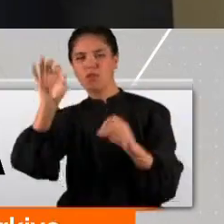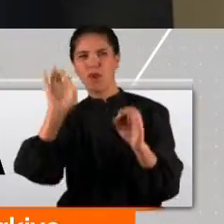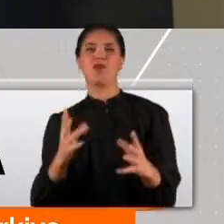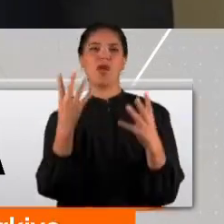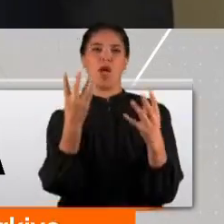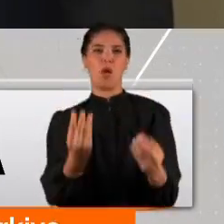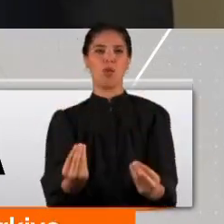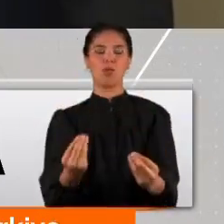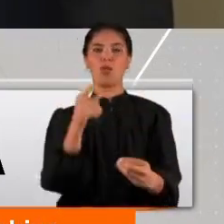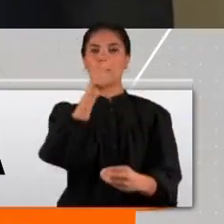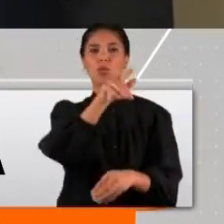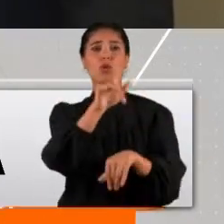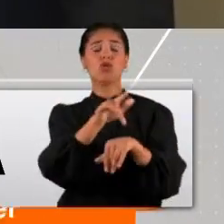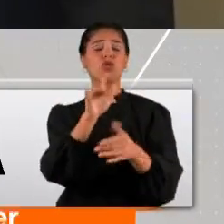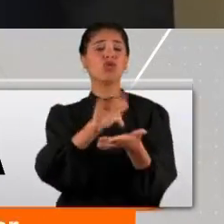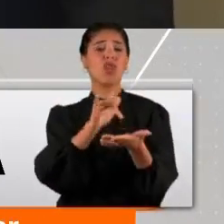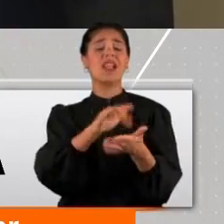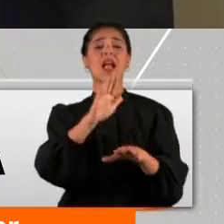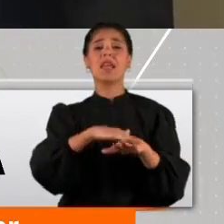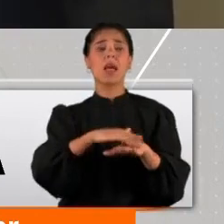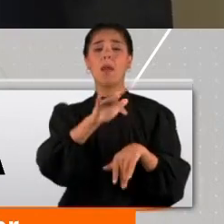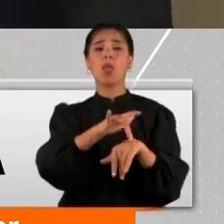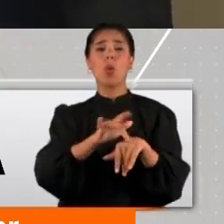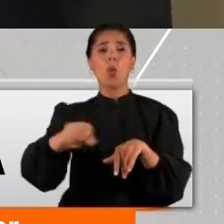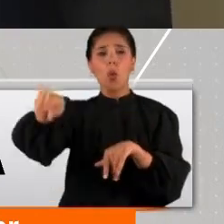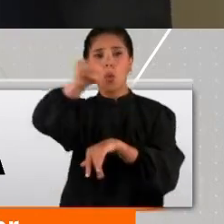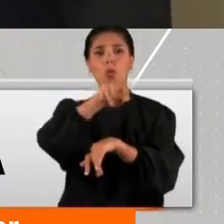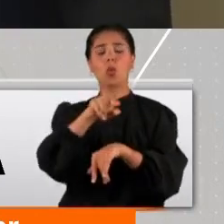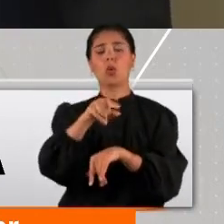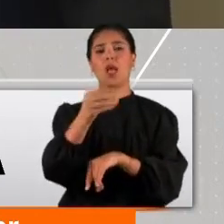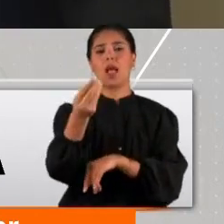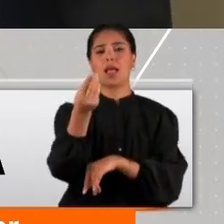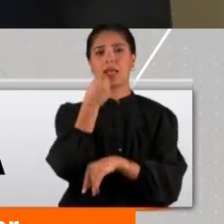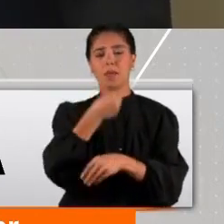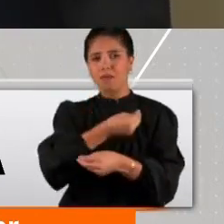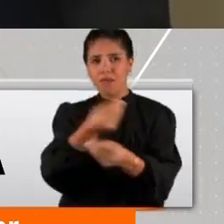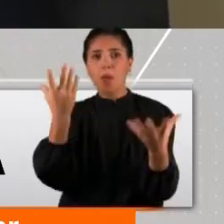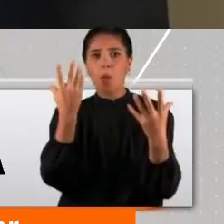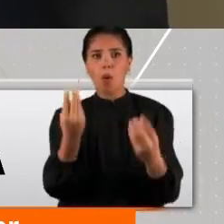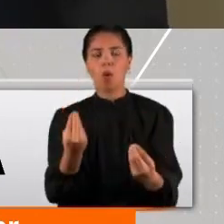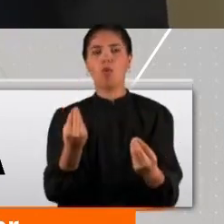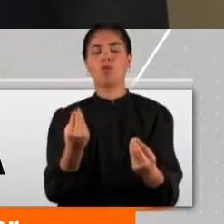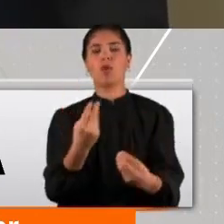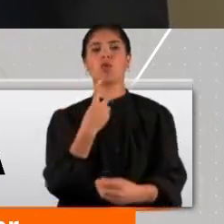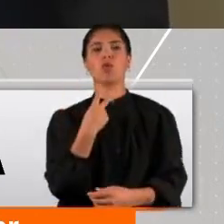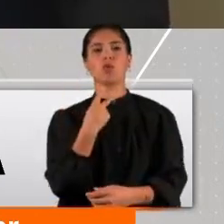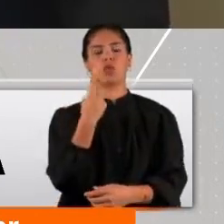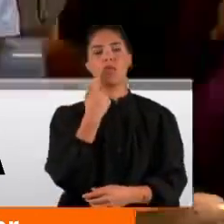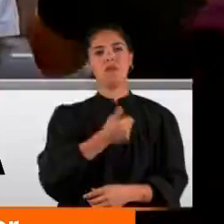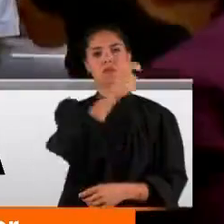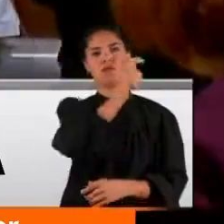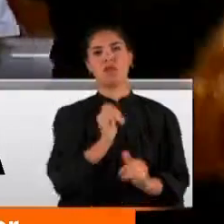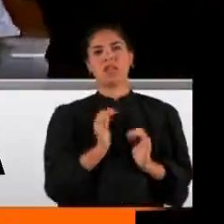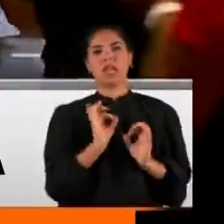başlatalım yaptırımları yapan ülkelere Tanrı sevkiyatının olması Sayın putin'in de rahatsız